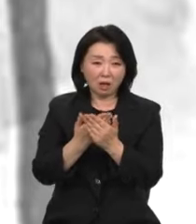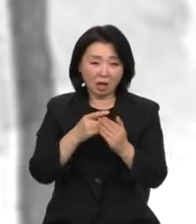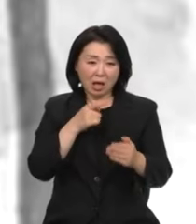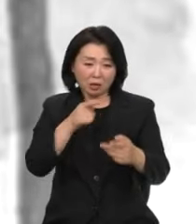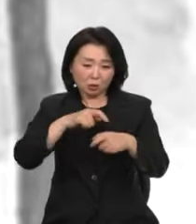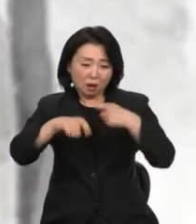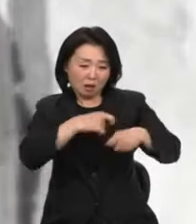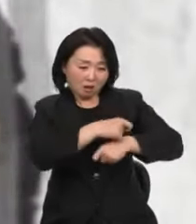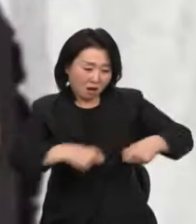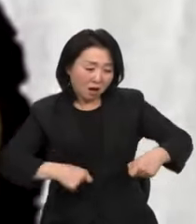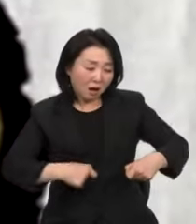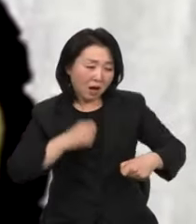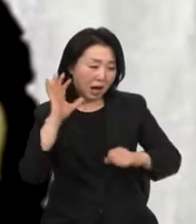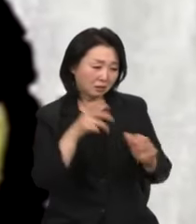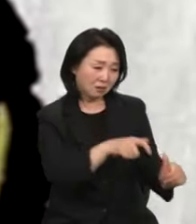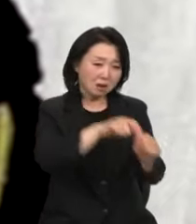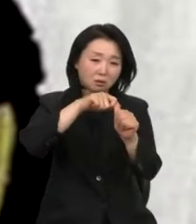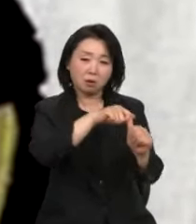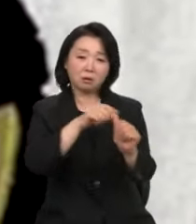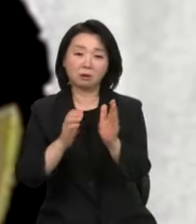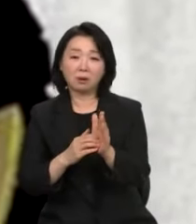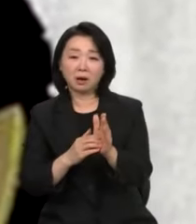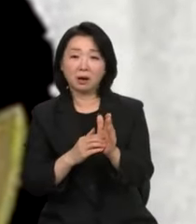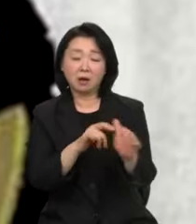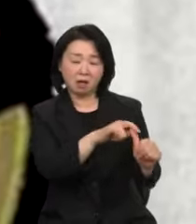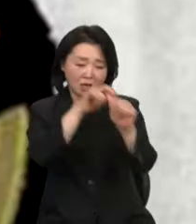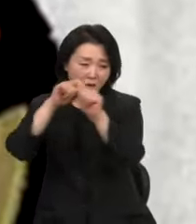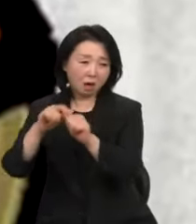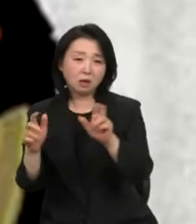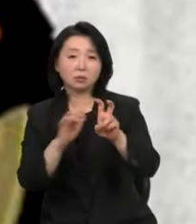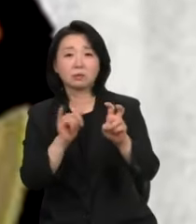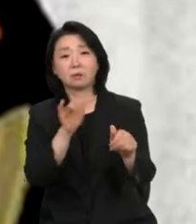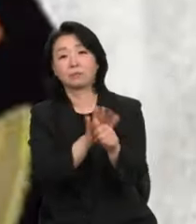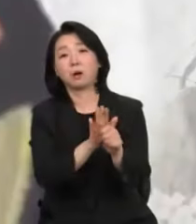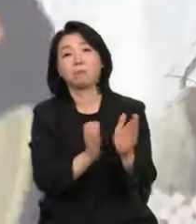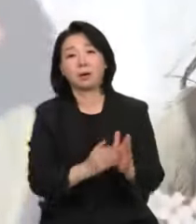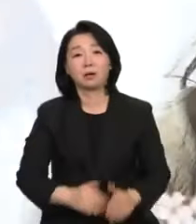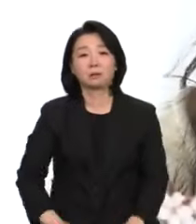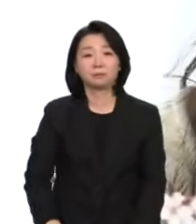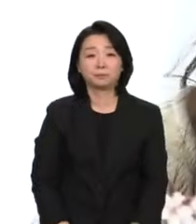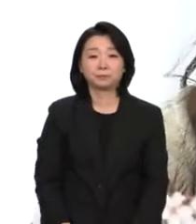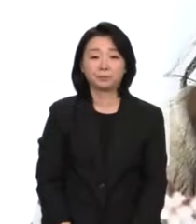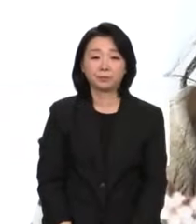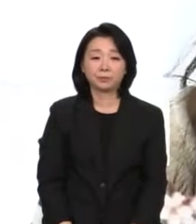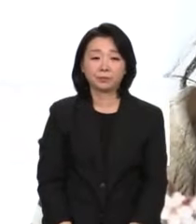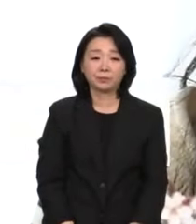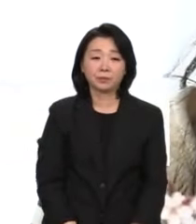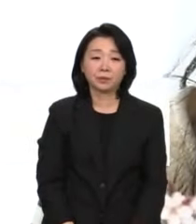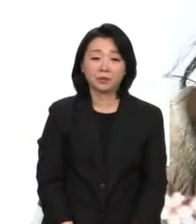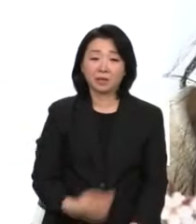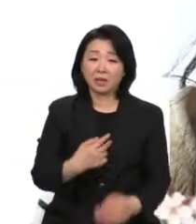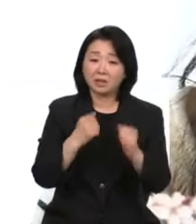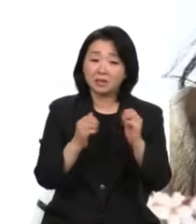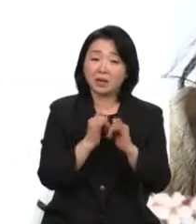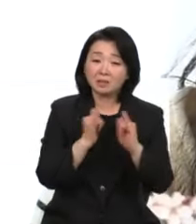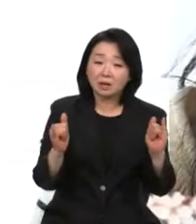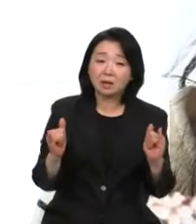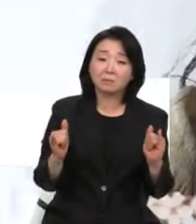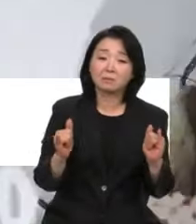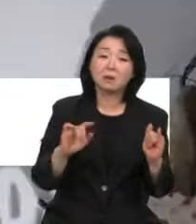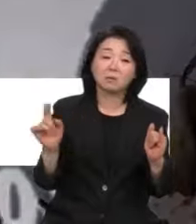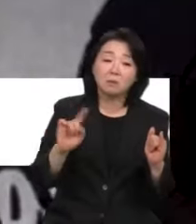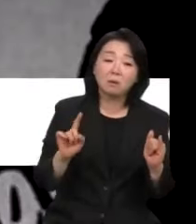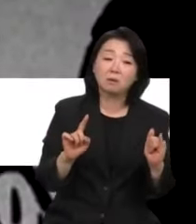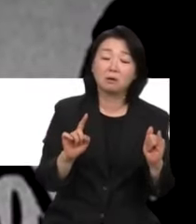끌어올리기 시작했습니다. 정신없이 20명 넘게 구했습니다. 산 사람들이 그냥 이런 창문 그